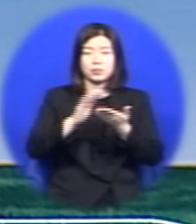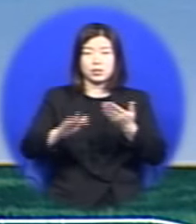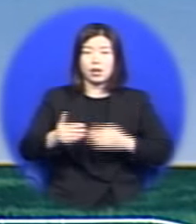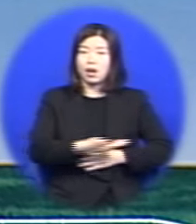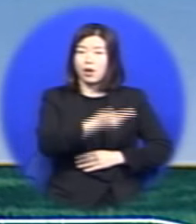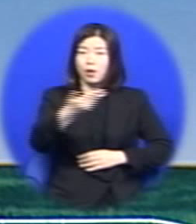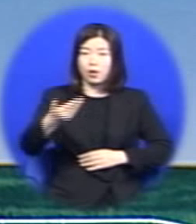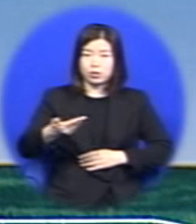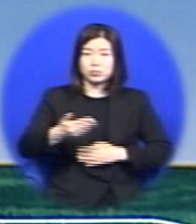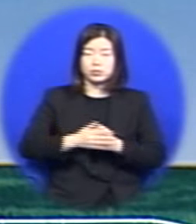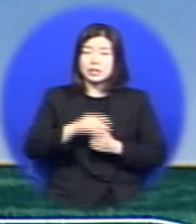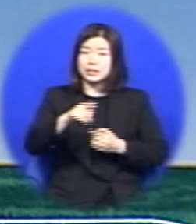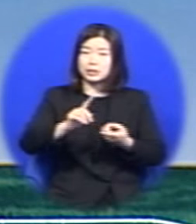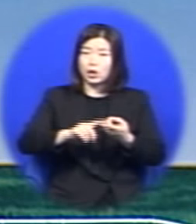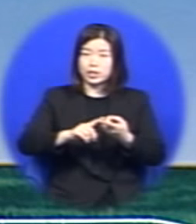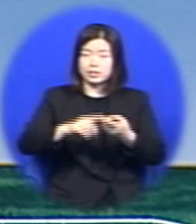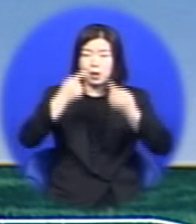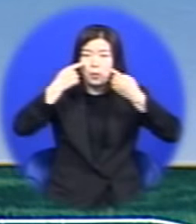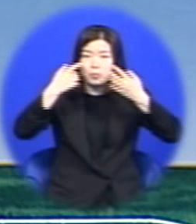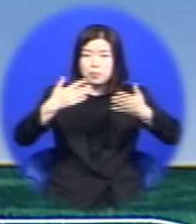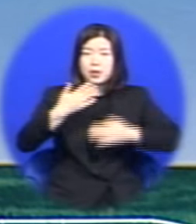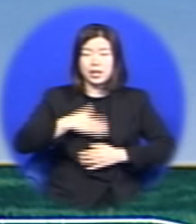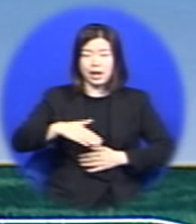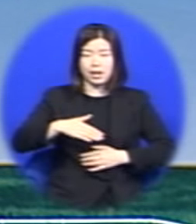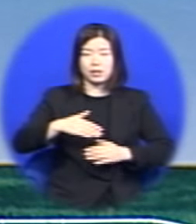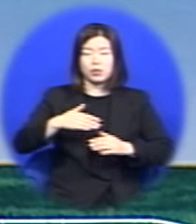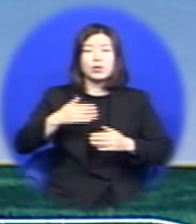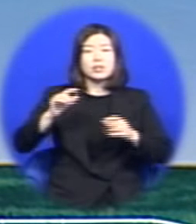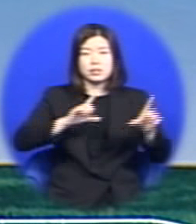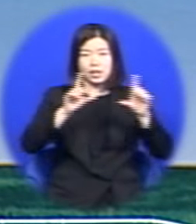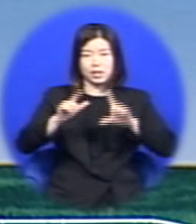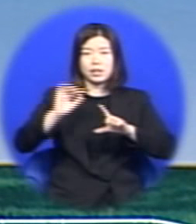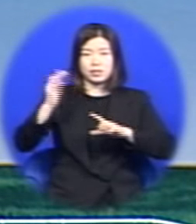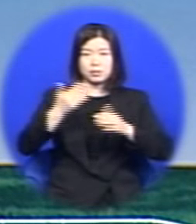여러분은 그 점에 대해서 분명히 알고 사셔야 합니다.